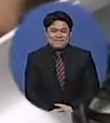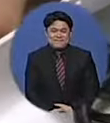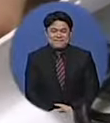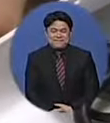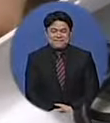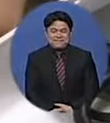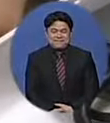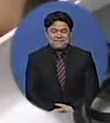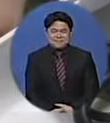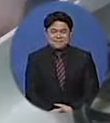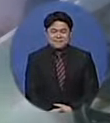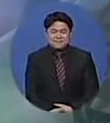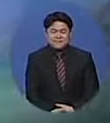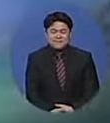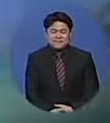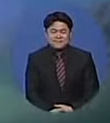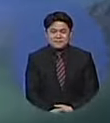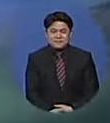김소연입니다.